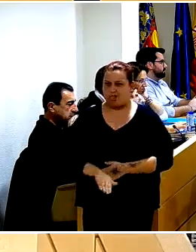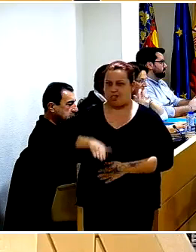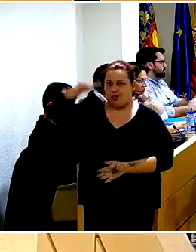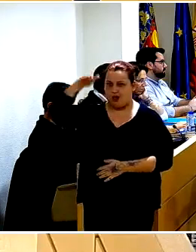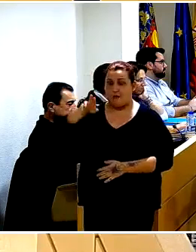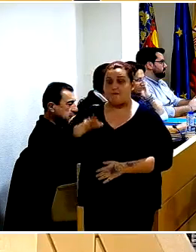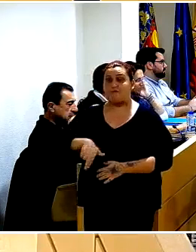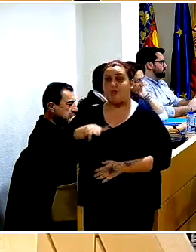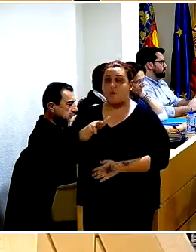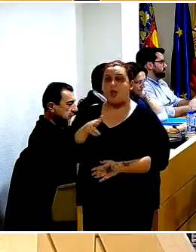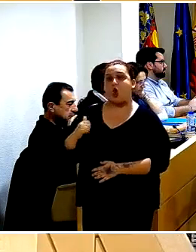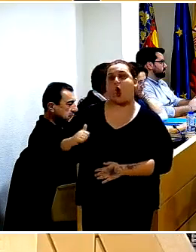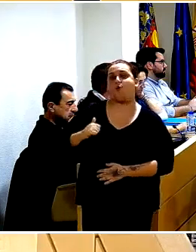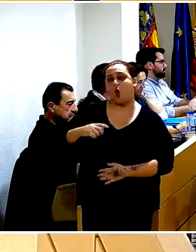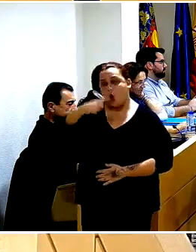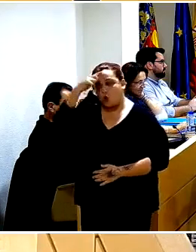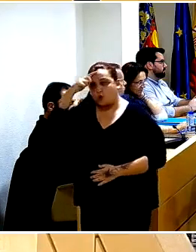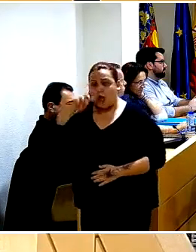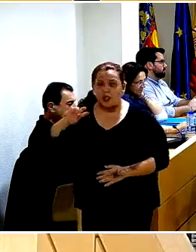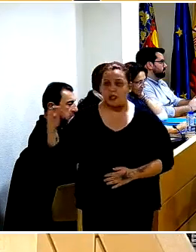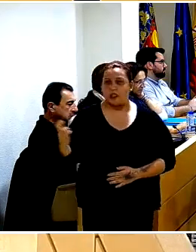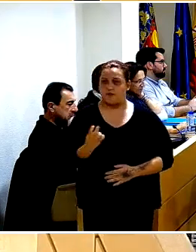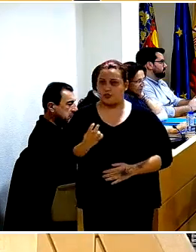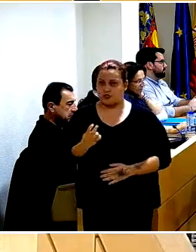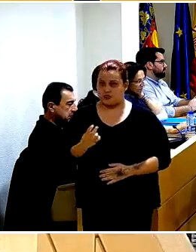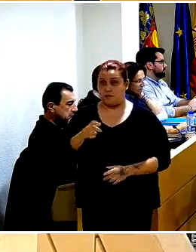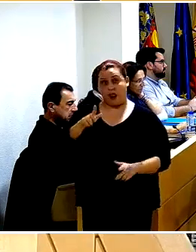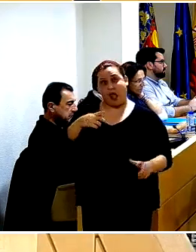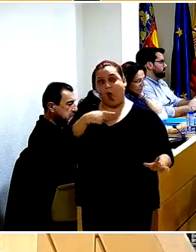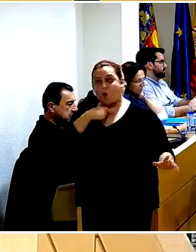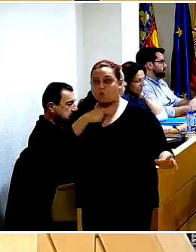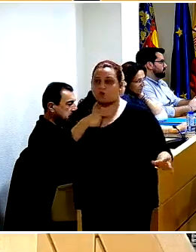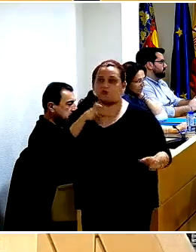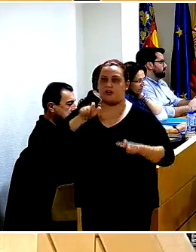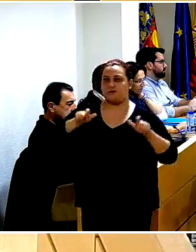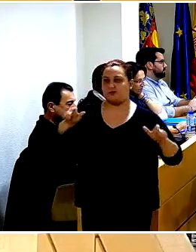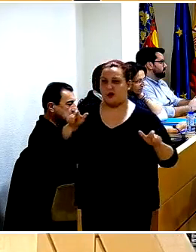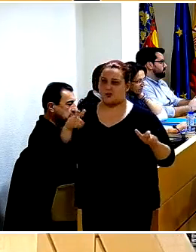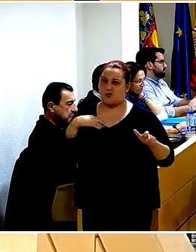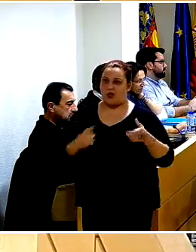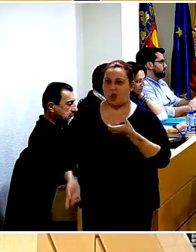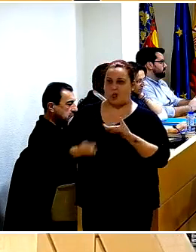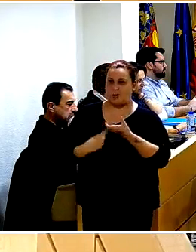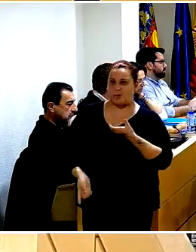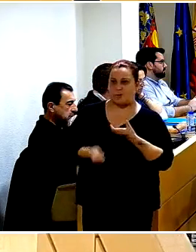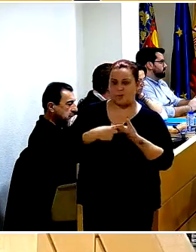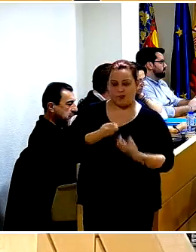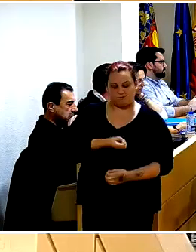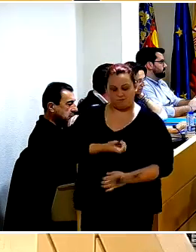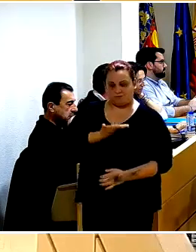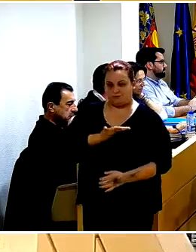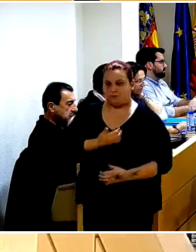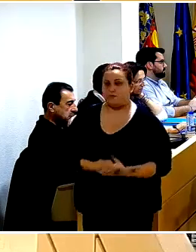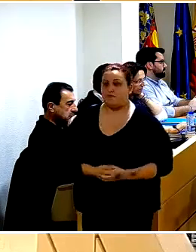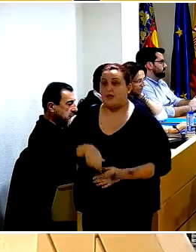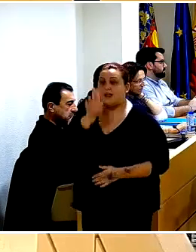ventall d'opcions culturals diverses i variades per a tots els gustos, interessos i inquietuds. Anem a fer també